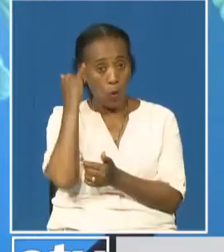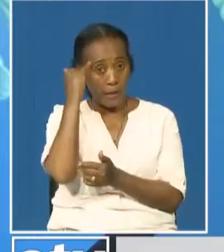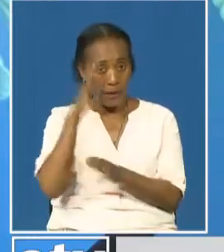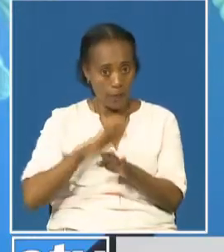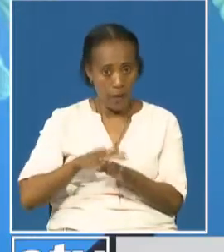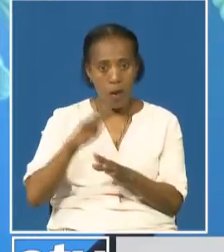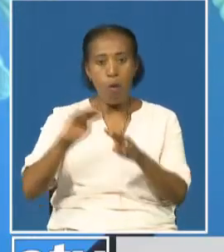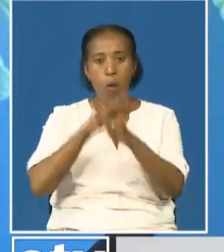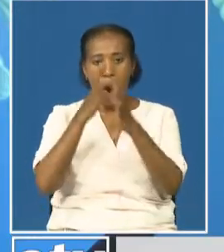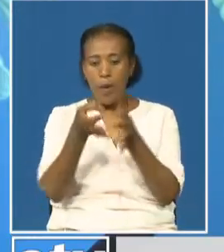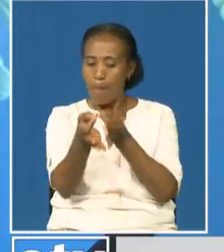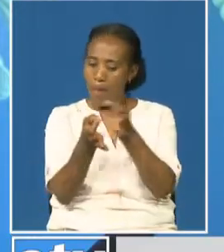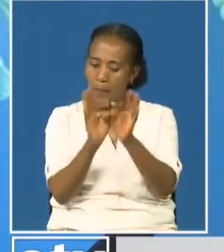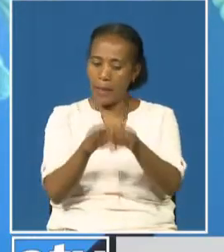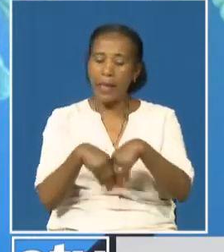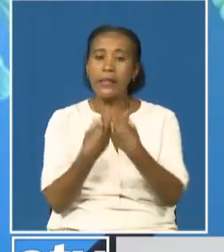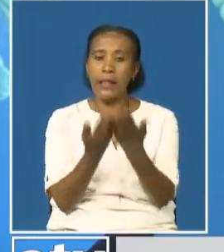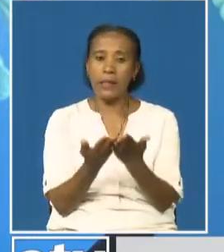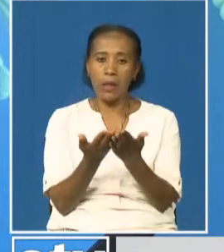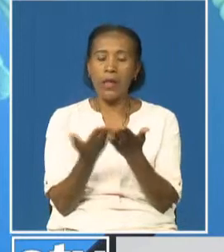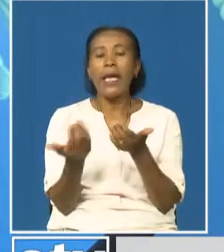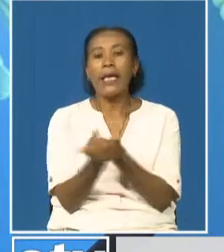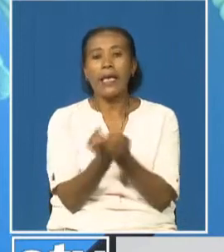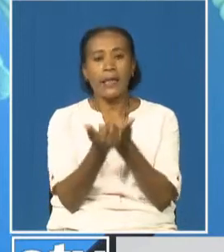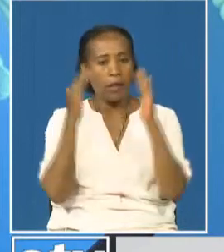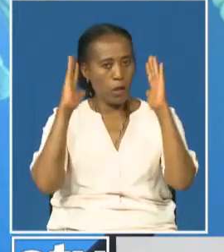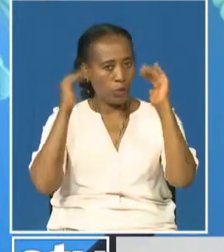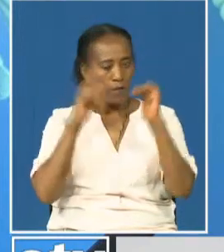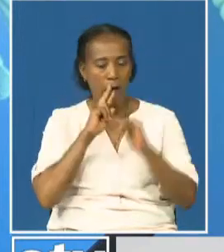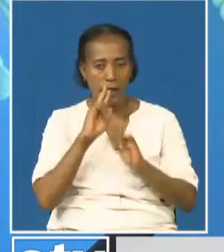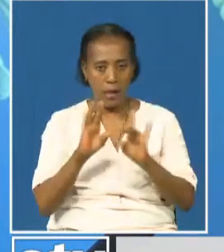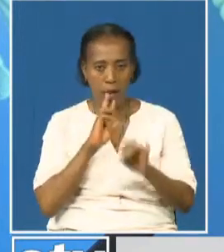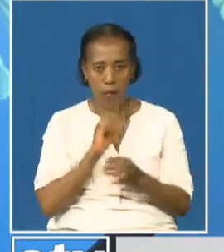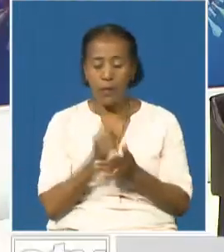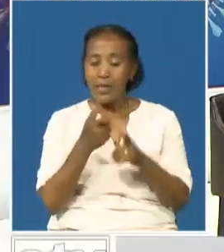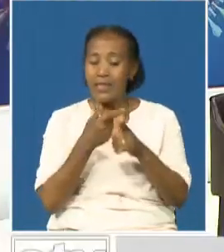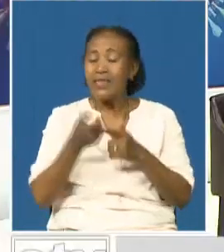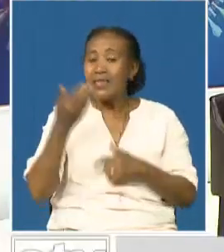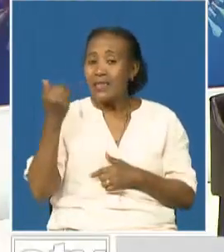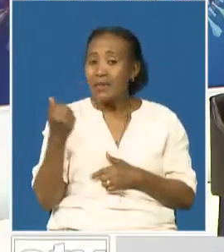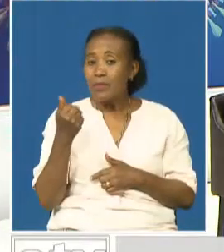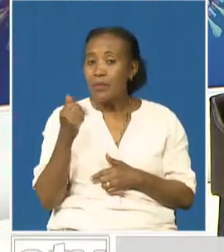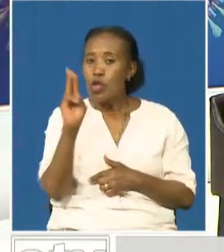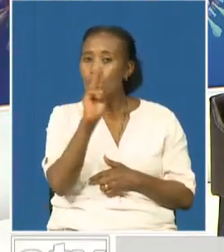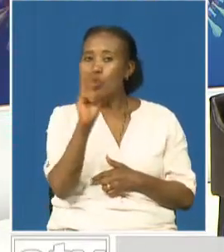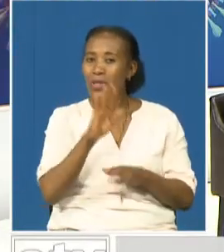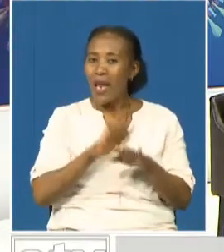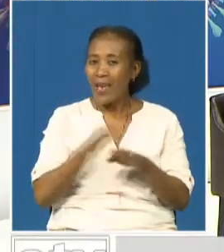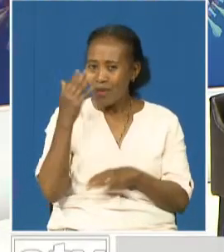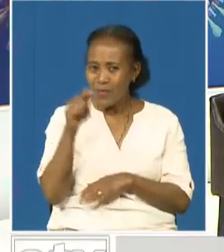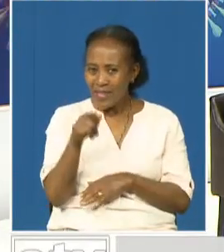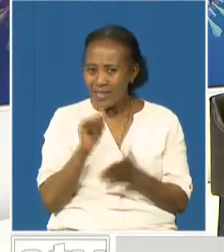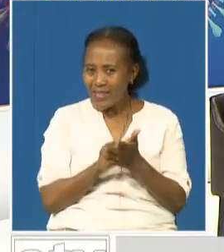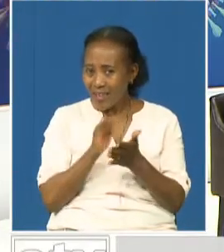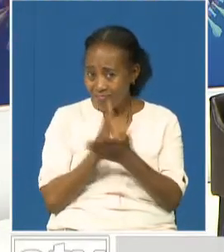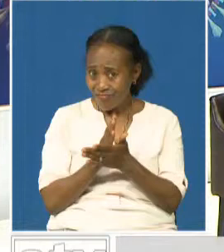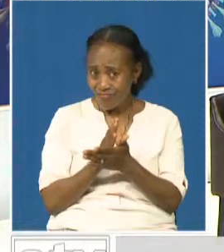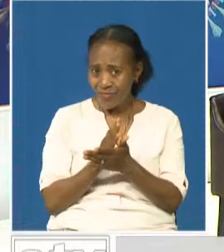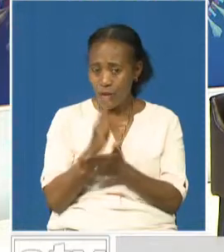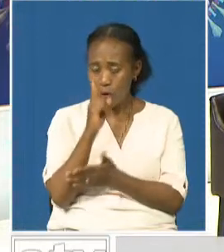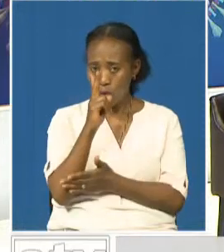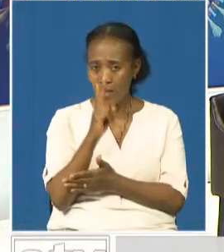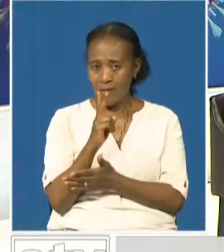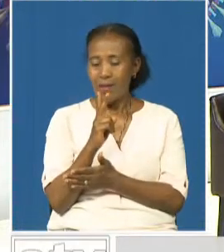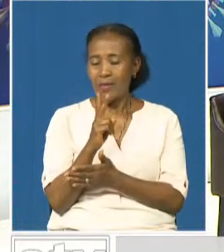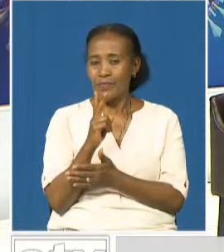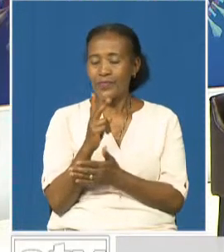ላይ ሙያዊ ማብራሪያ ይሰጣሉ እንደሚከታተሉን ተስፋ እናደርጋለን። እንግዲህ ቅድም ሱስ ላይ ነበር የተነሳ ነው እነዛን ሁለት